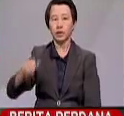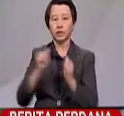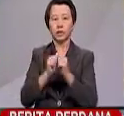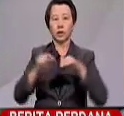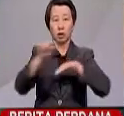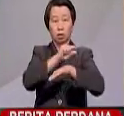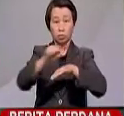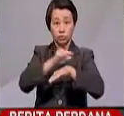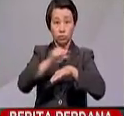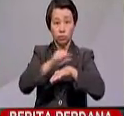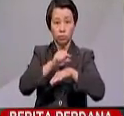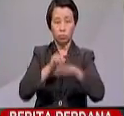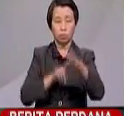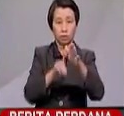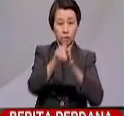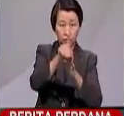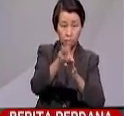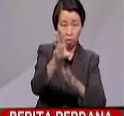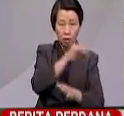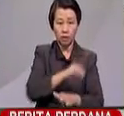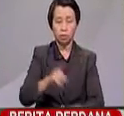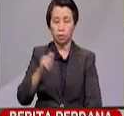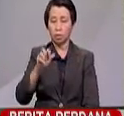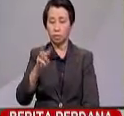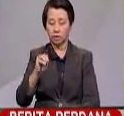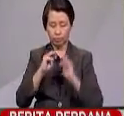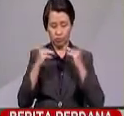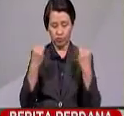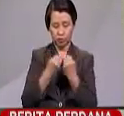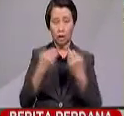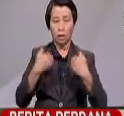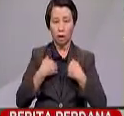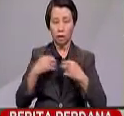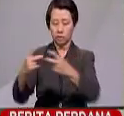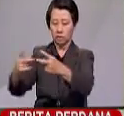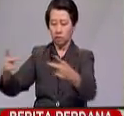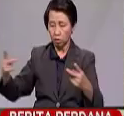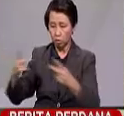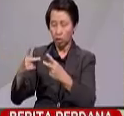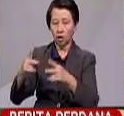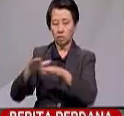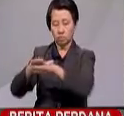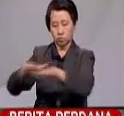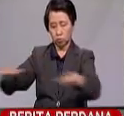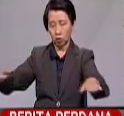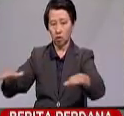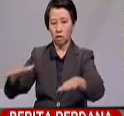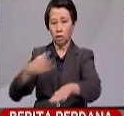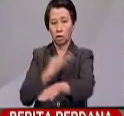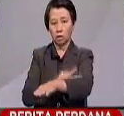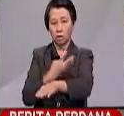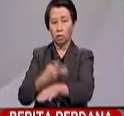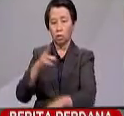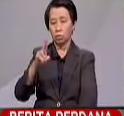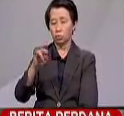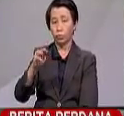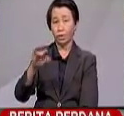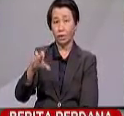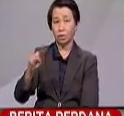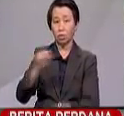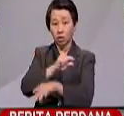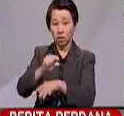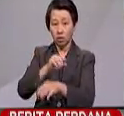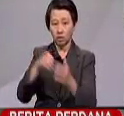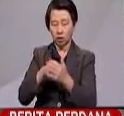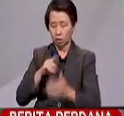Georgetown Conservation and Development dan Ting City. Ia berada dalam kawasan Zon Teras Tapak Warisan Dunia UNESCO Georgetown dan